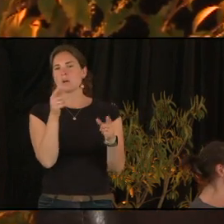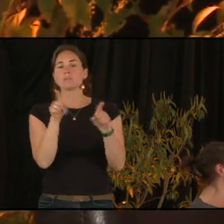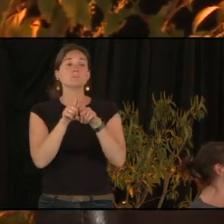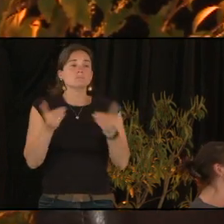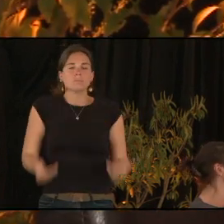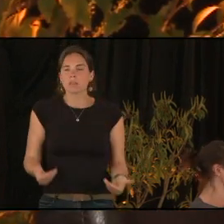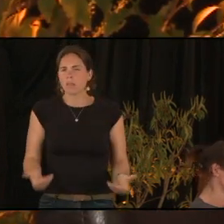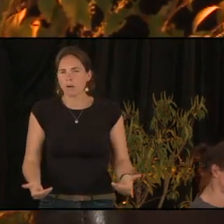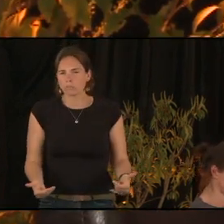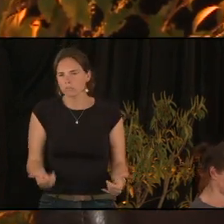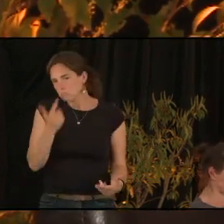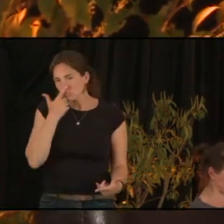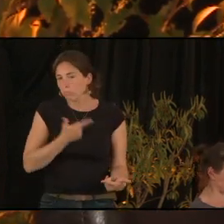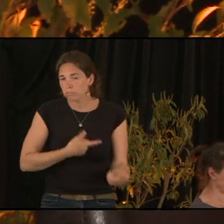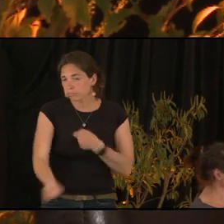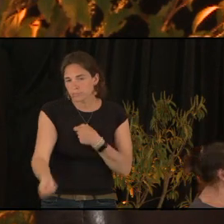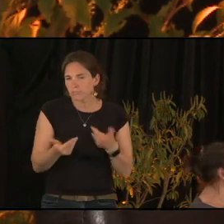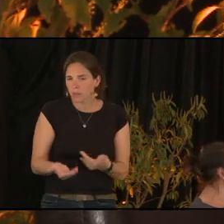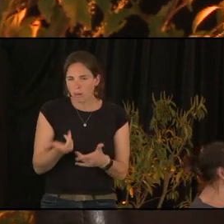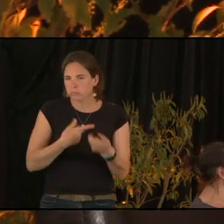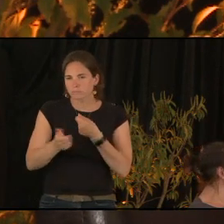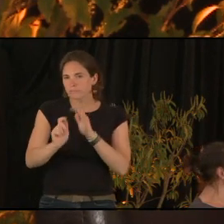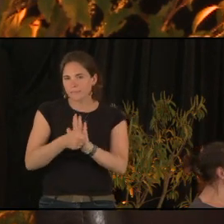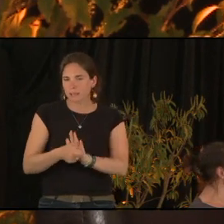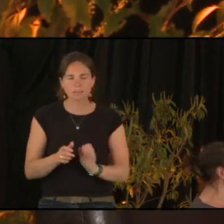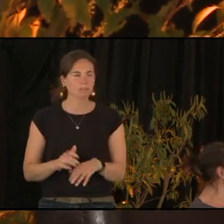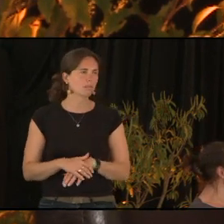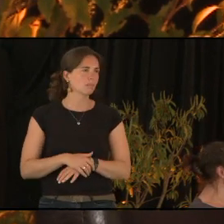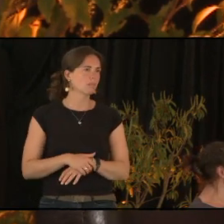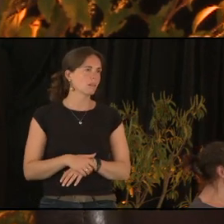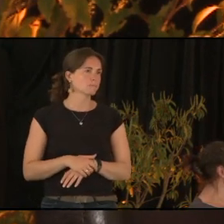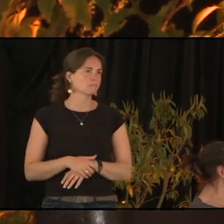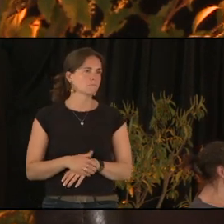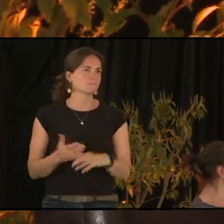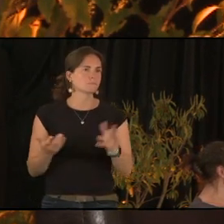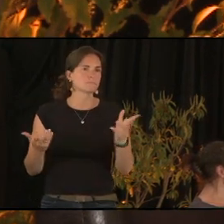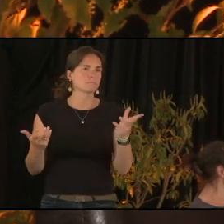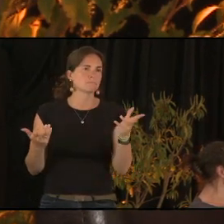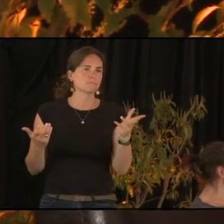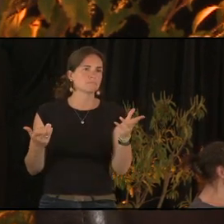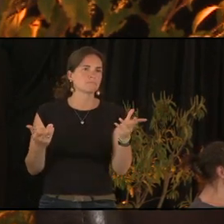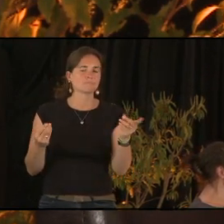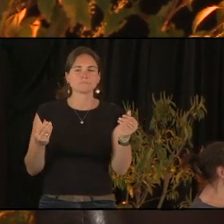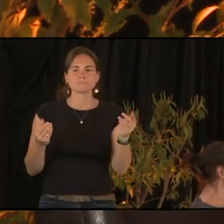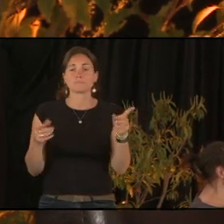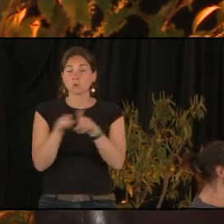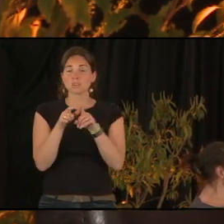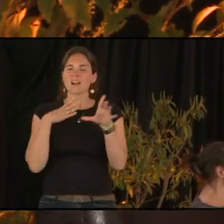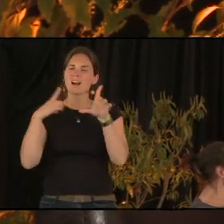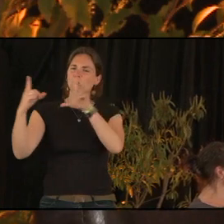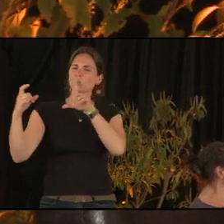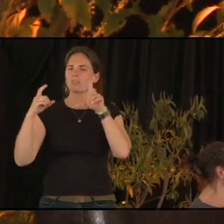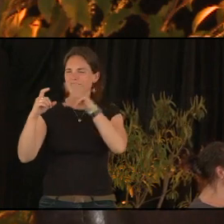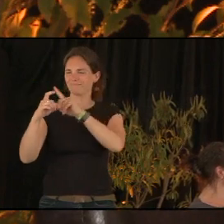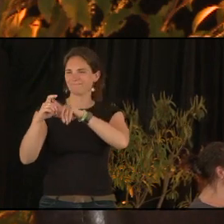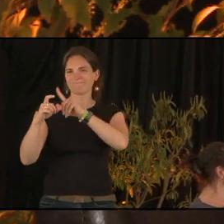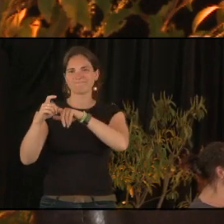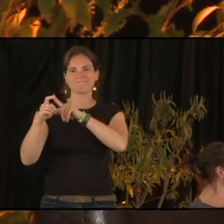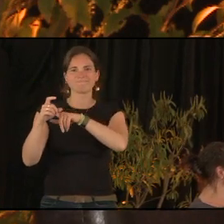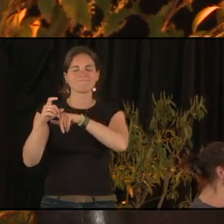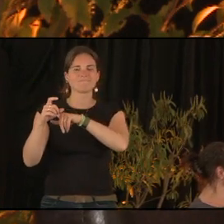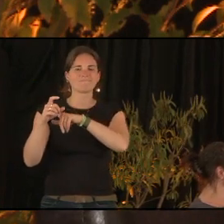la mère qui meurt en couche quand même, enfin, oui, c'est oui, une oui. violence. Oui, alors après sur les morts et les naissances, il y a aussi cette chose-là, mais que moi, pour le coup, j'ai vécu, j'ai pas